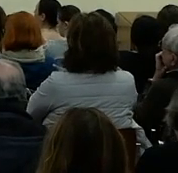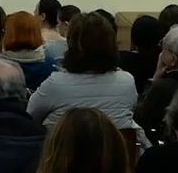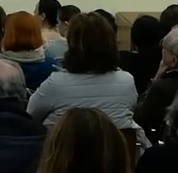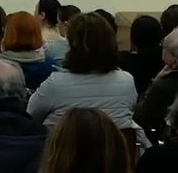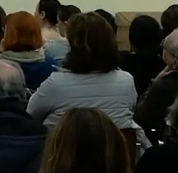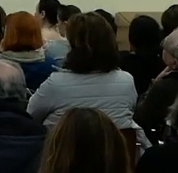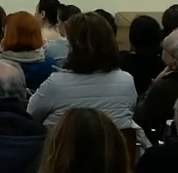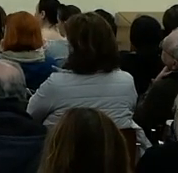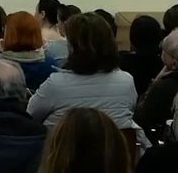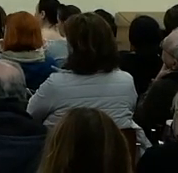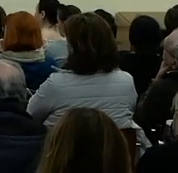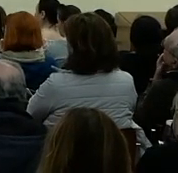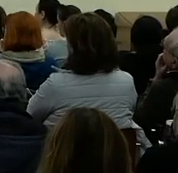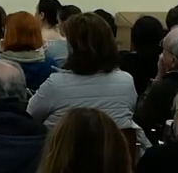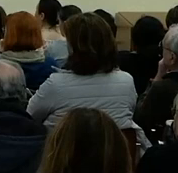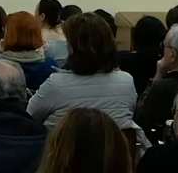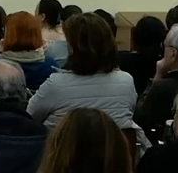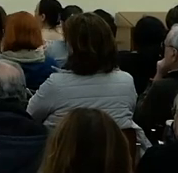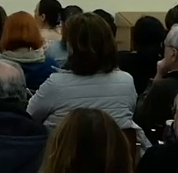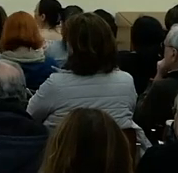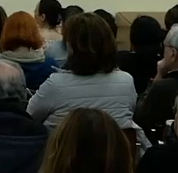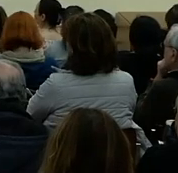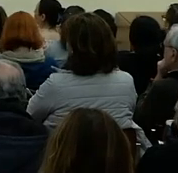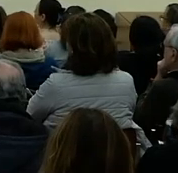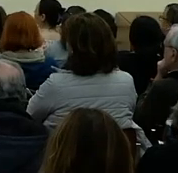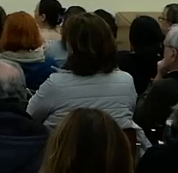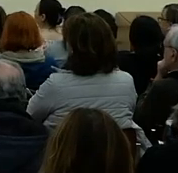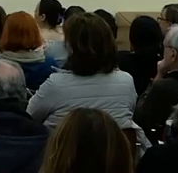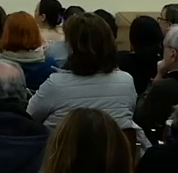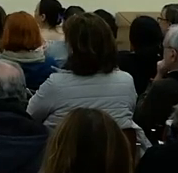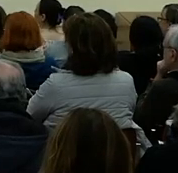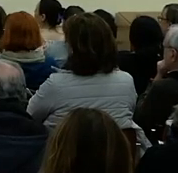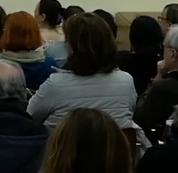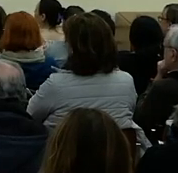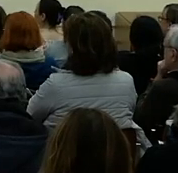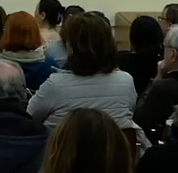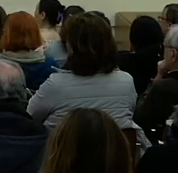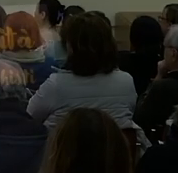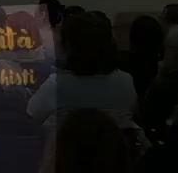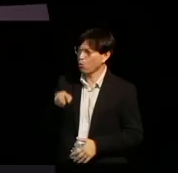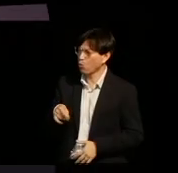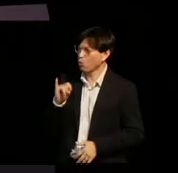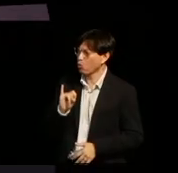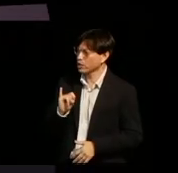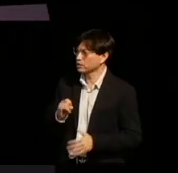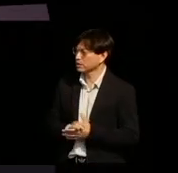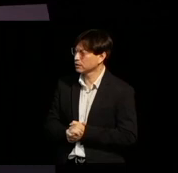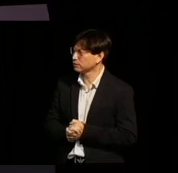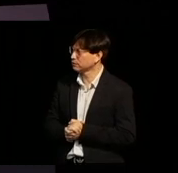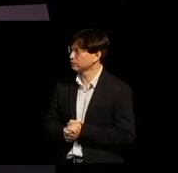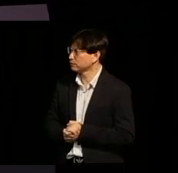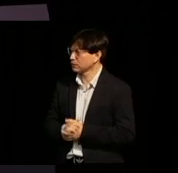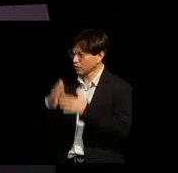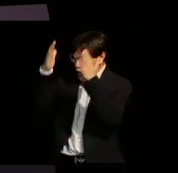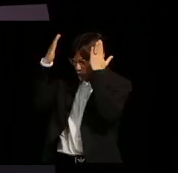inizia Ecco ora do la parola a Don Luigi Suor